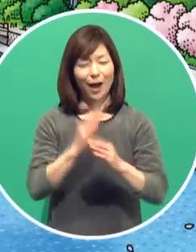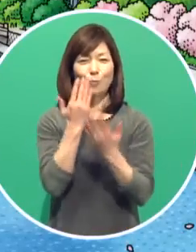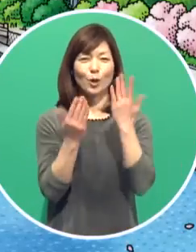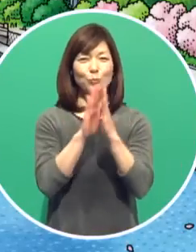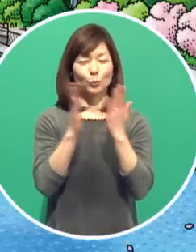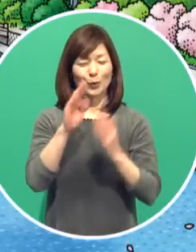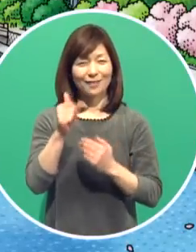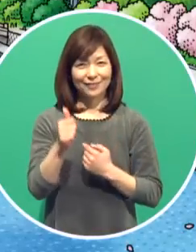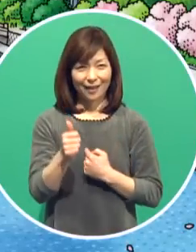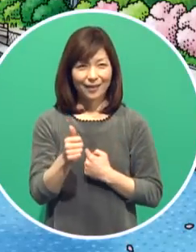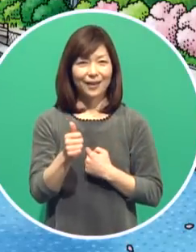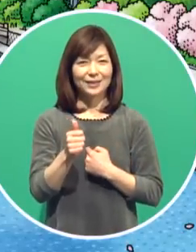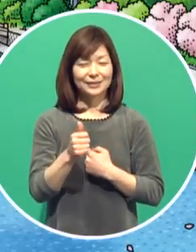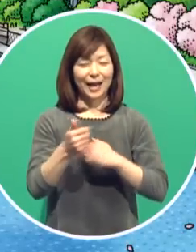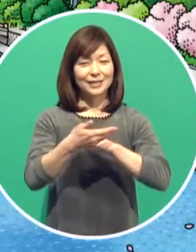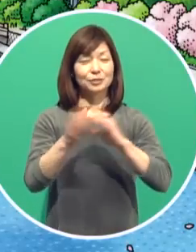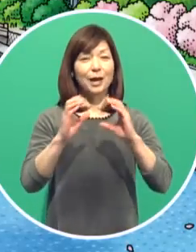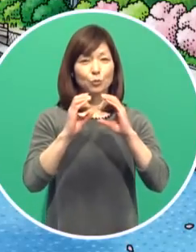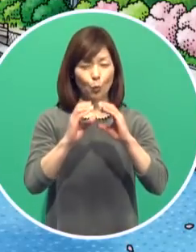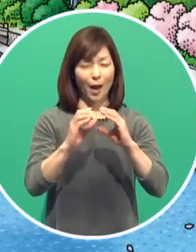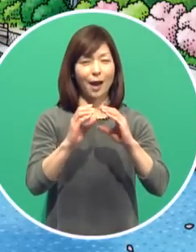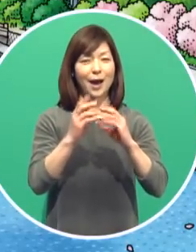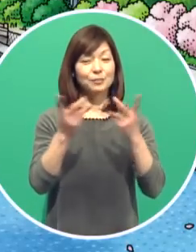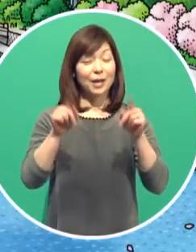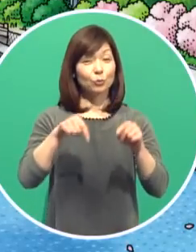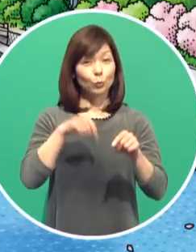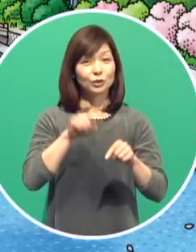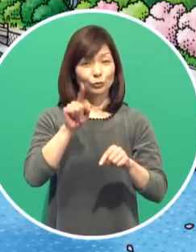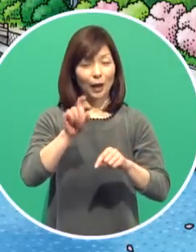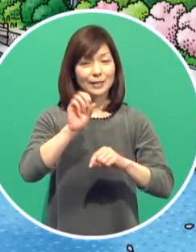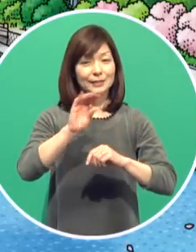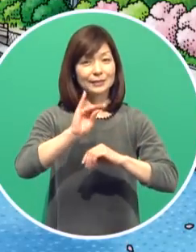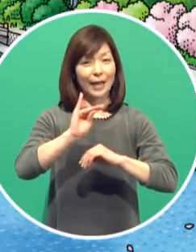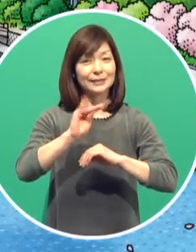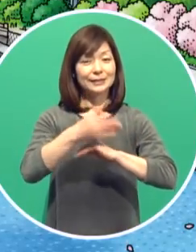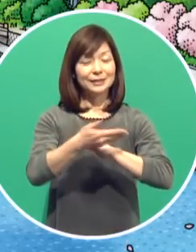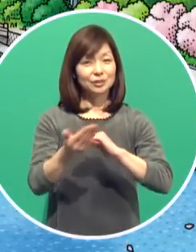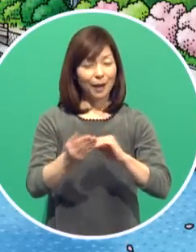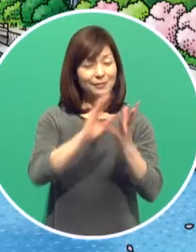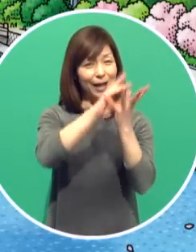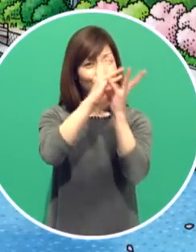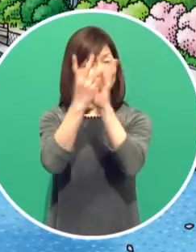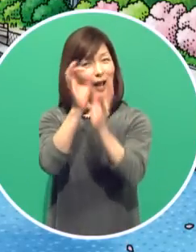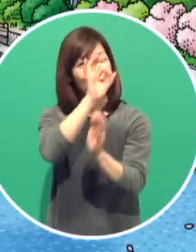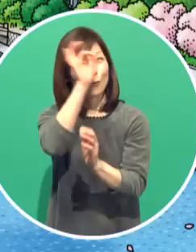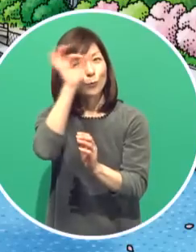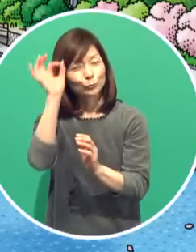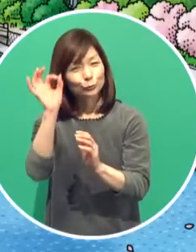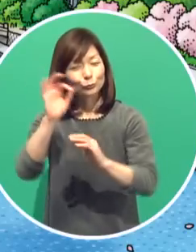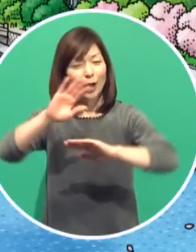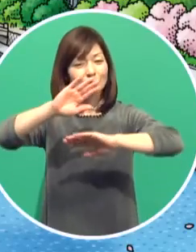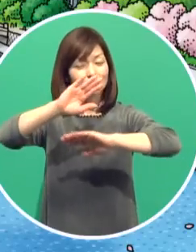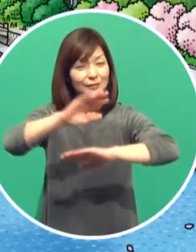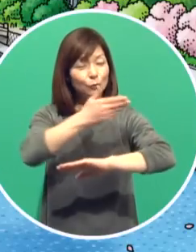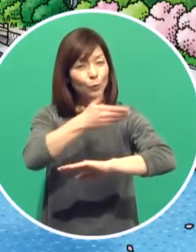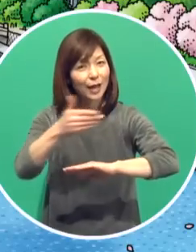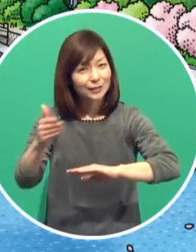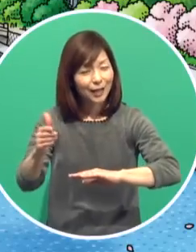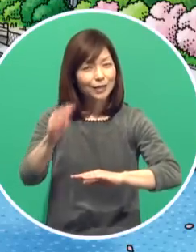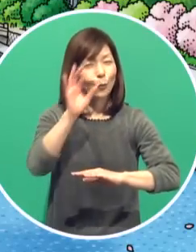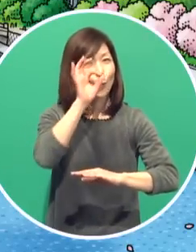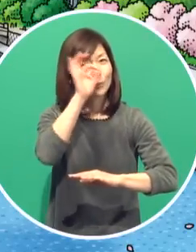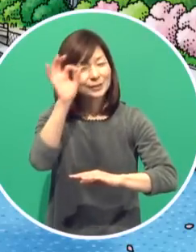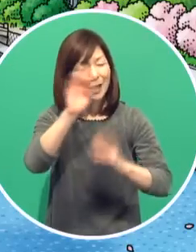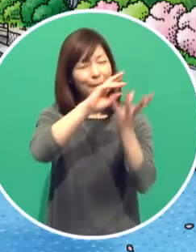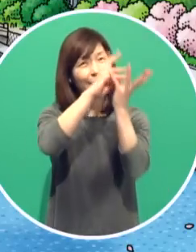こんばんは、森本健太です。しまの輪イベントの一つ、さぎしま桜ウォークは瀬戸内海を望んで満開の桜が咲き乱